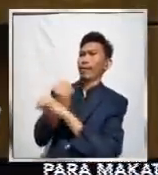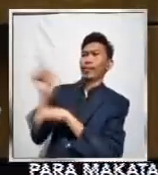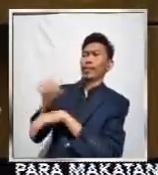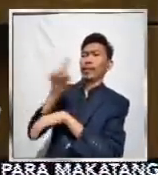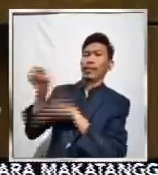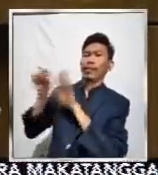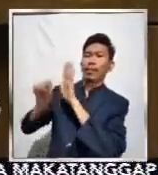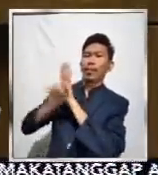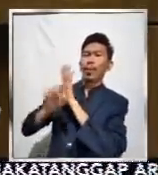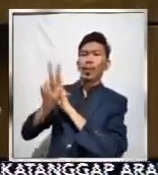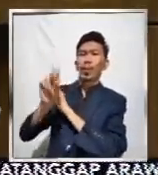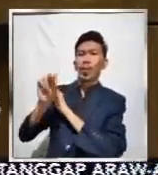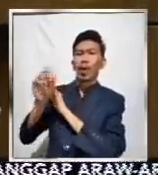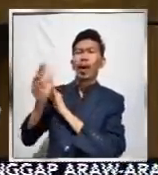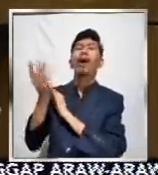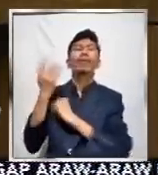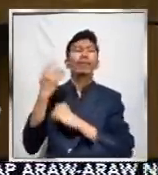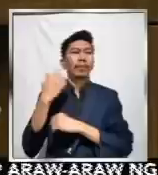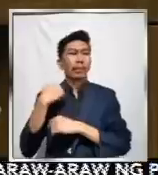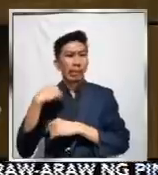magiging outcome ng